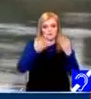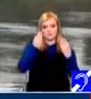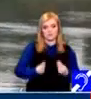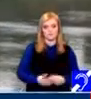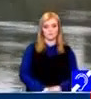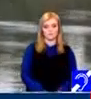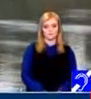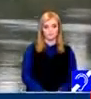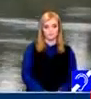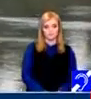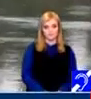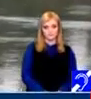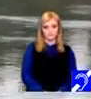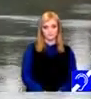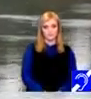abundente.